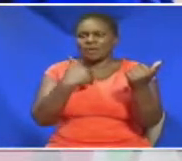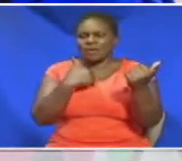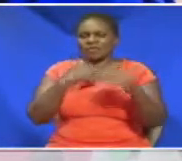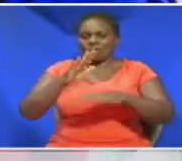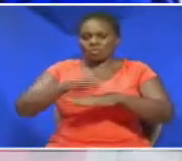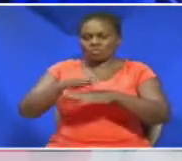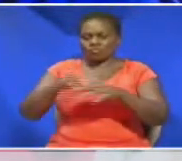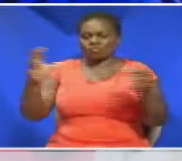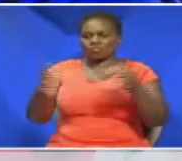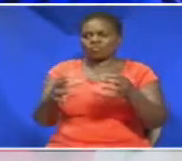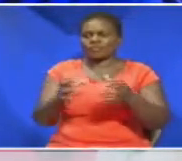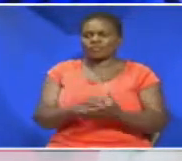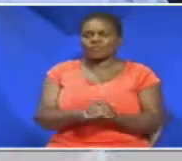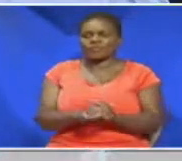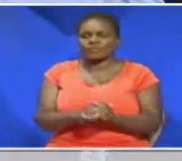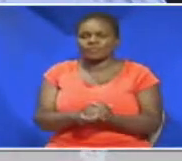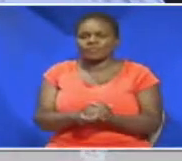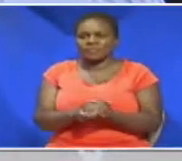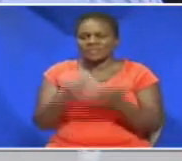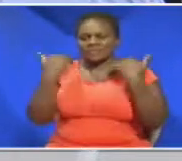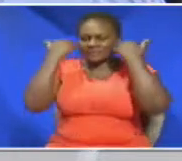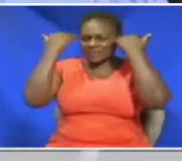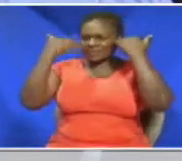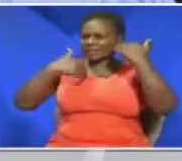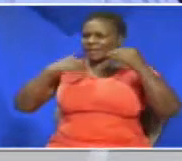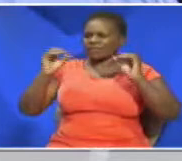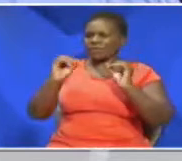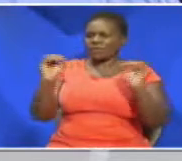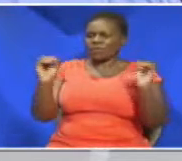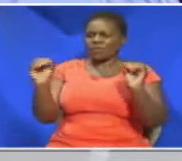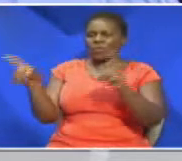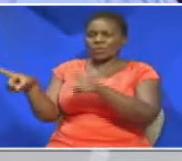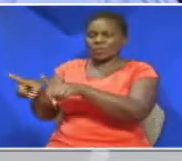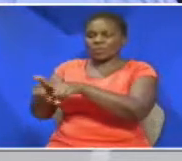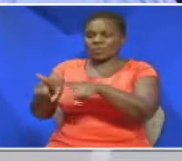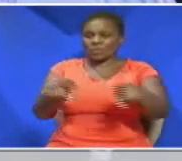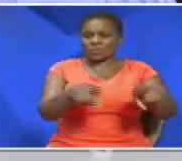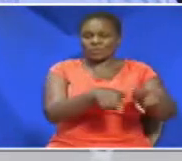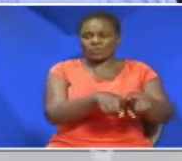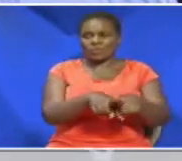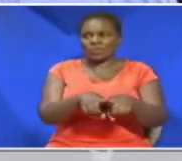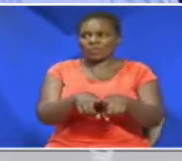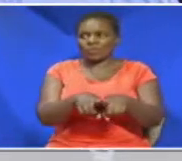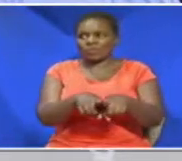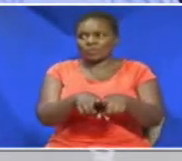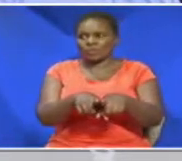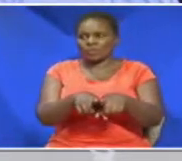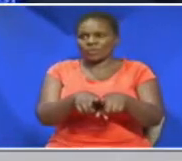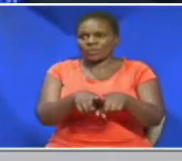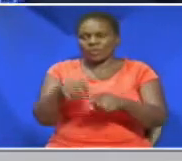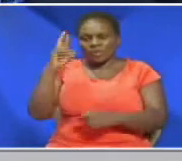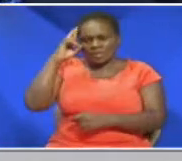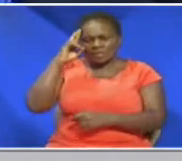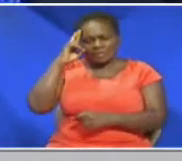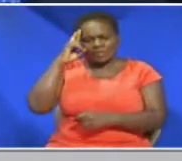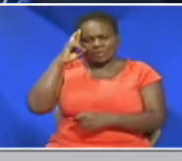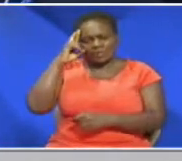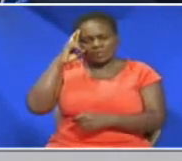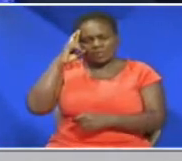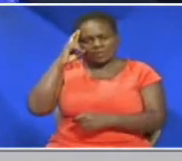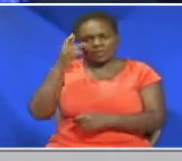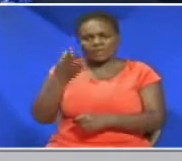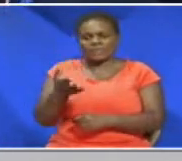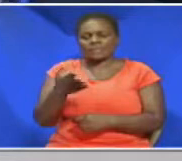ni kuri wa Naanzali ya siuriki nikik quantify miweza